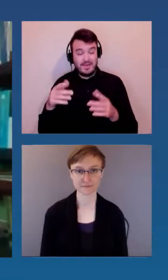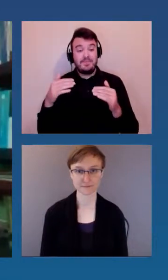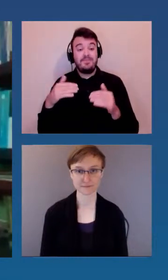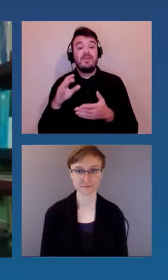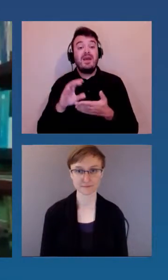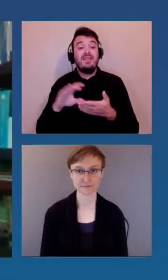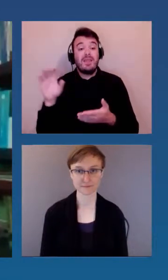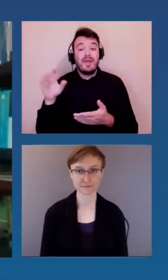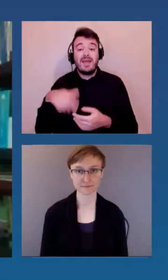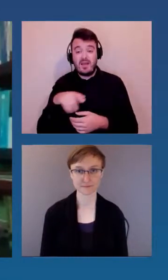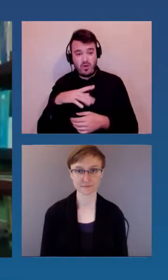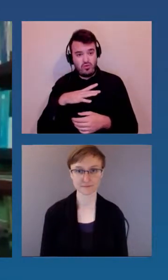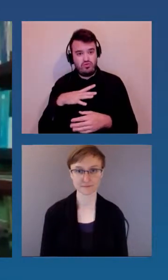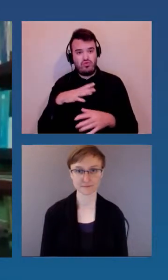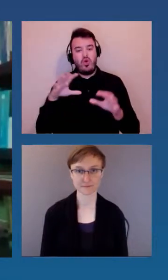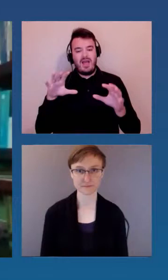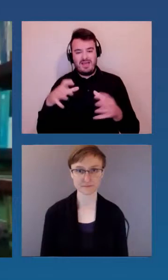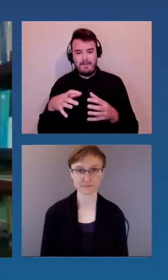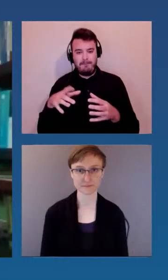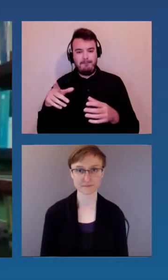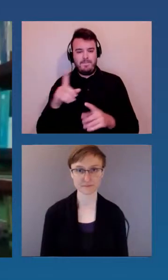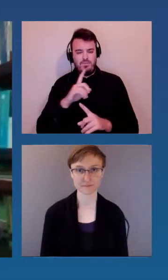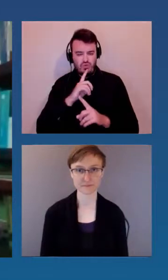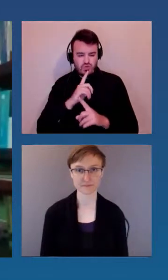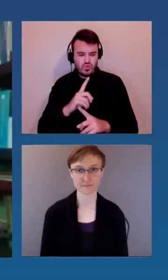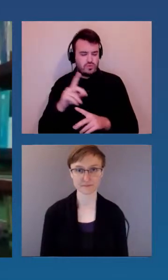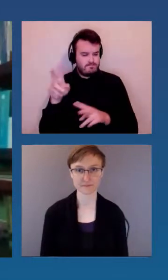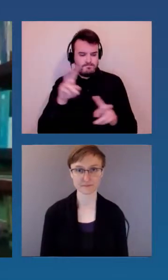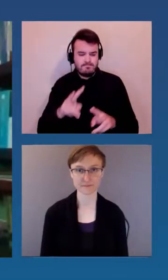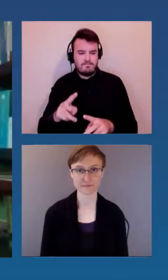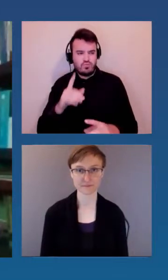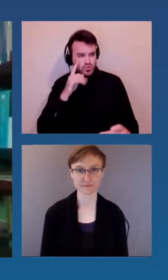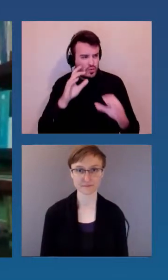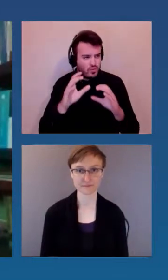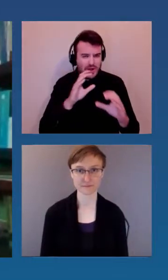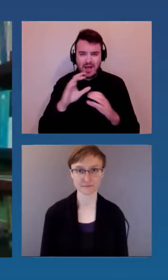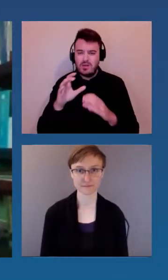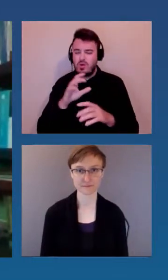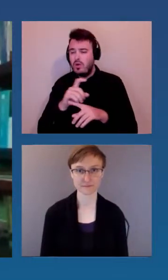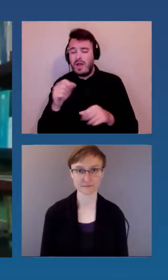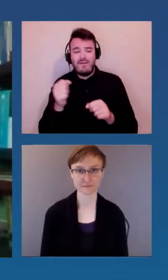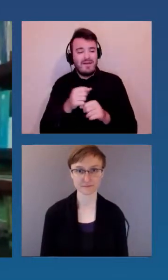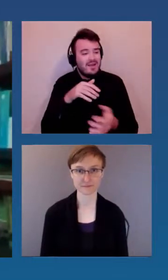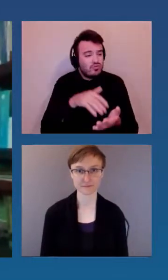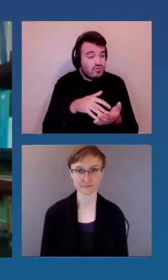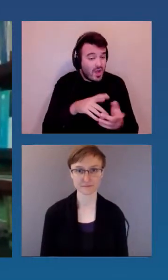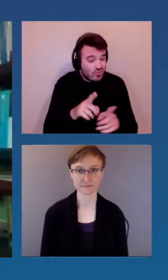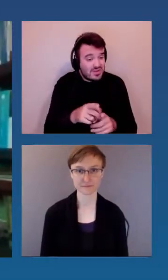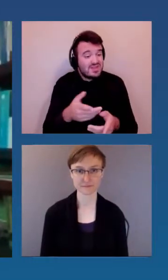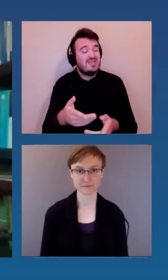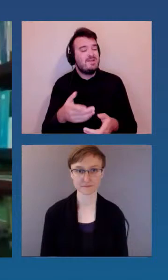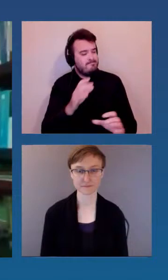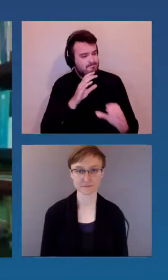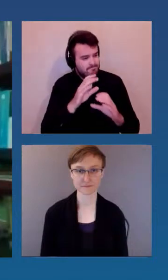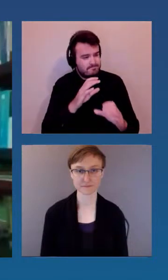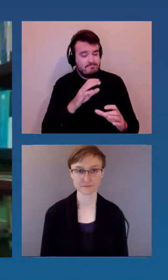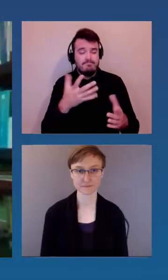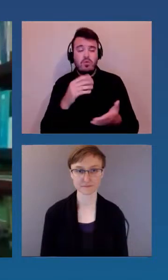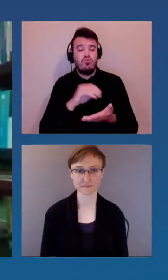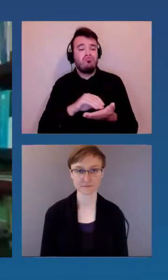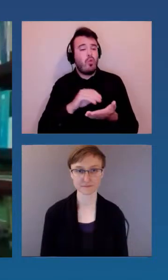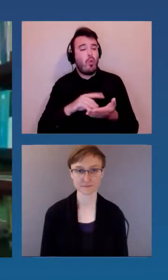membre du personnel aura cette application qui va faciliter les accès puis réduire les risques, assurer un meilleur suivi. Ça va être aussi lié